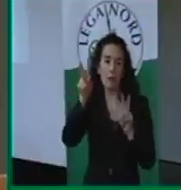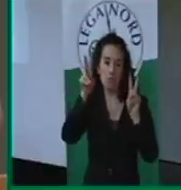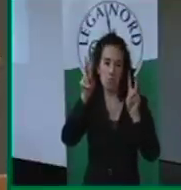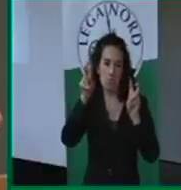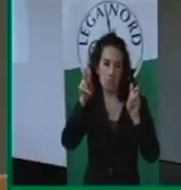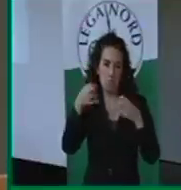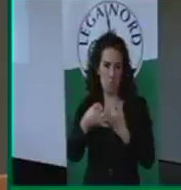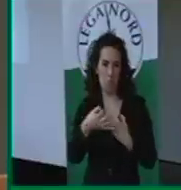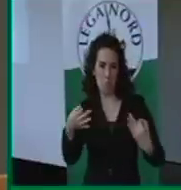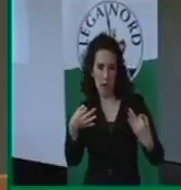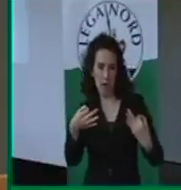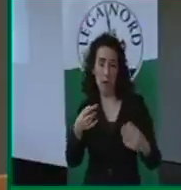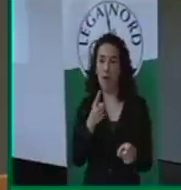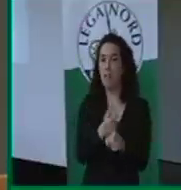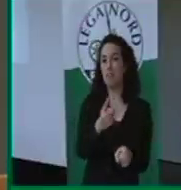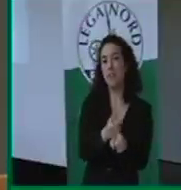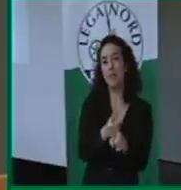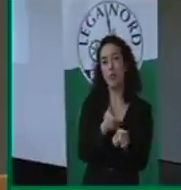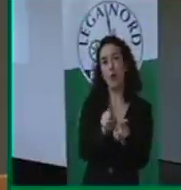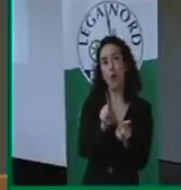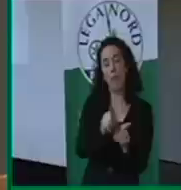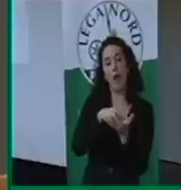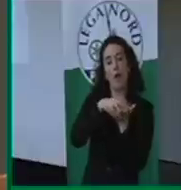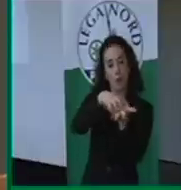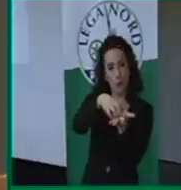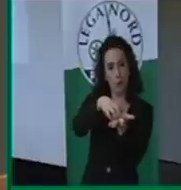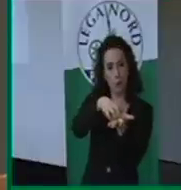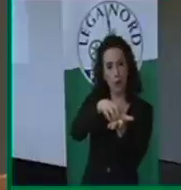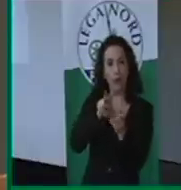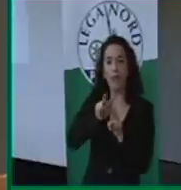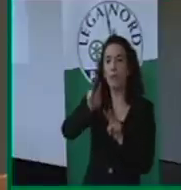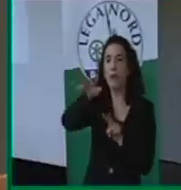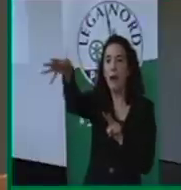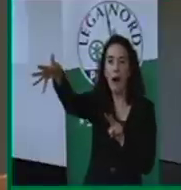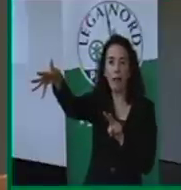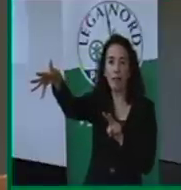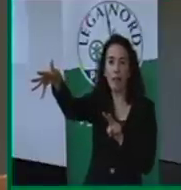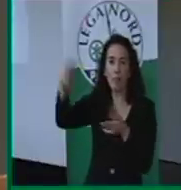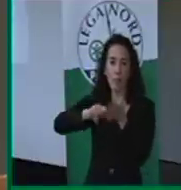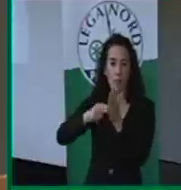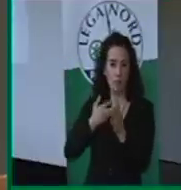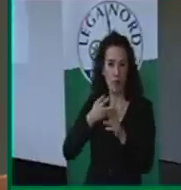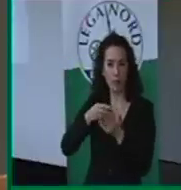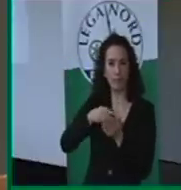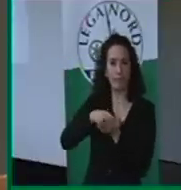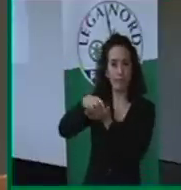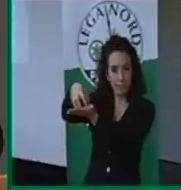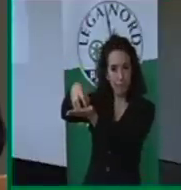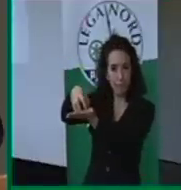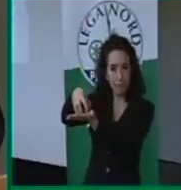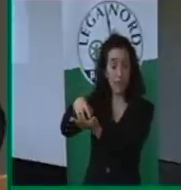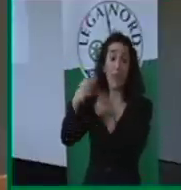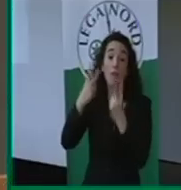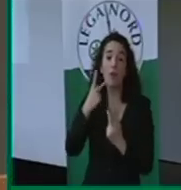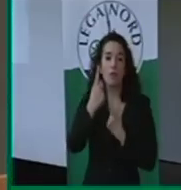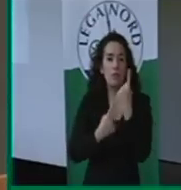contributo in favore del del paese svantaggiato ne deriva che avremo la situazione inversa ossia